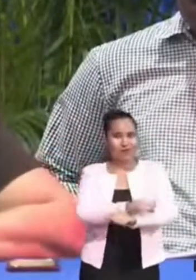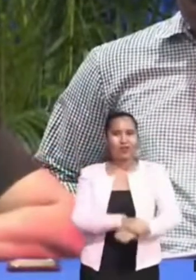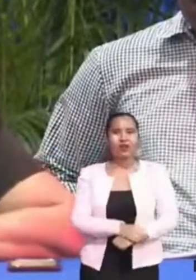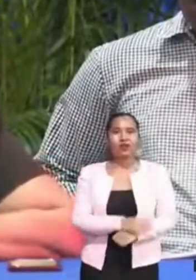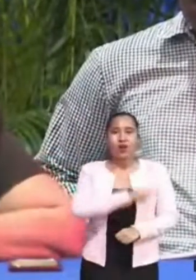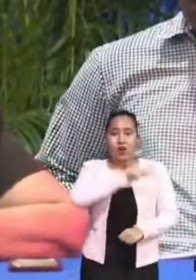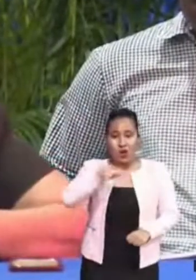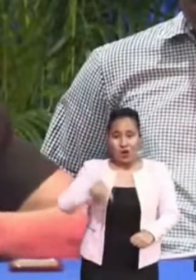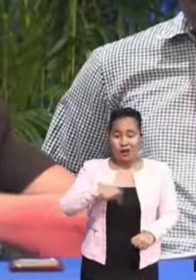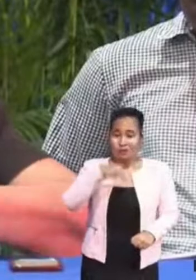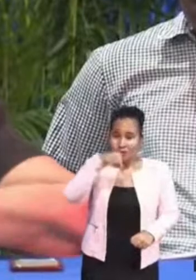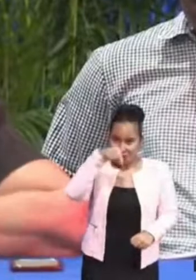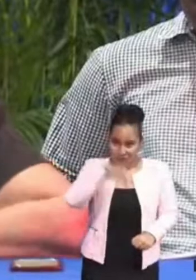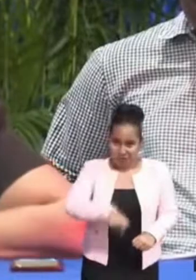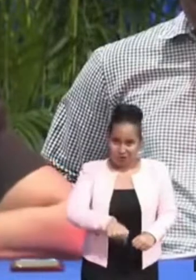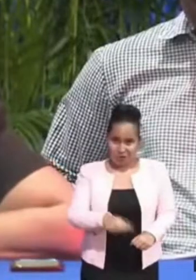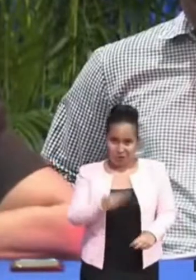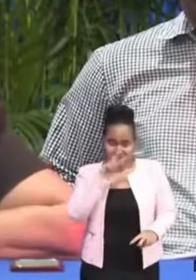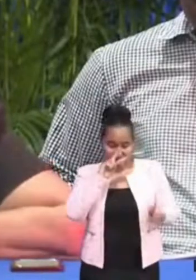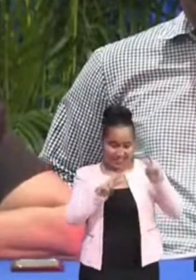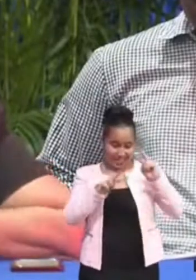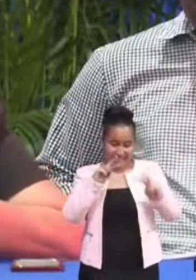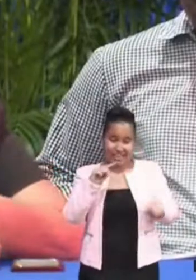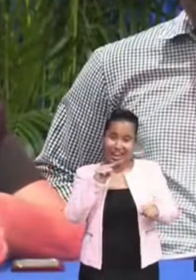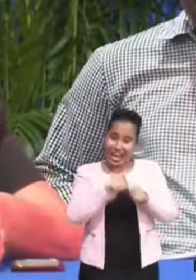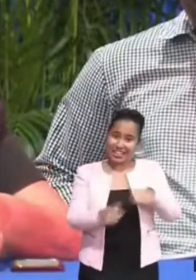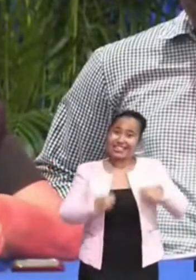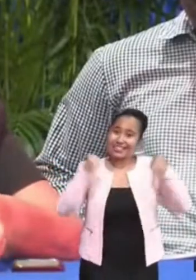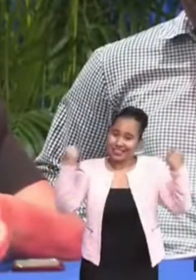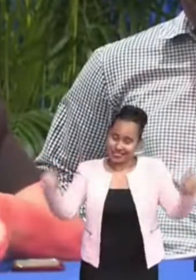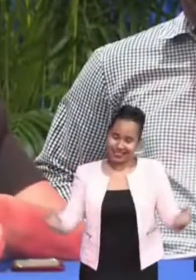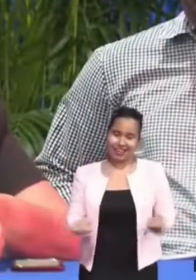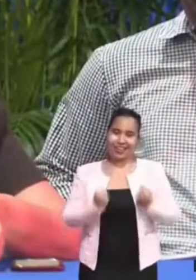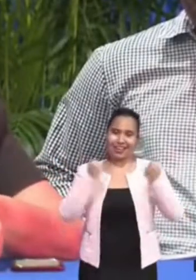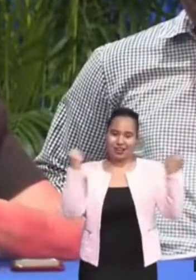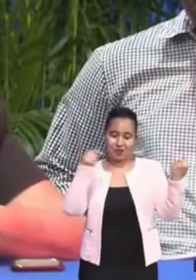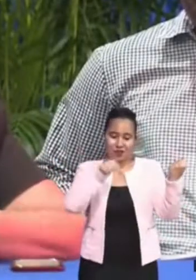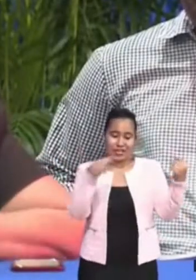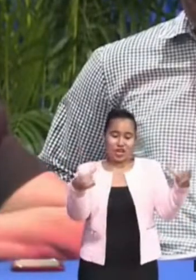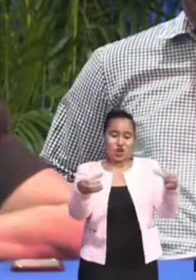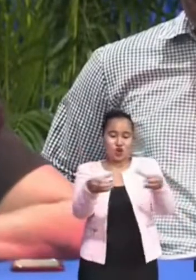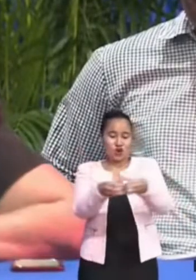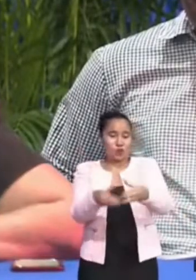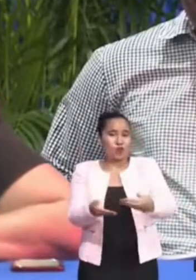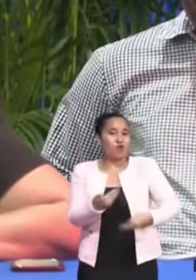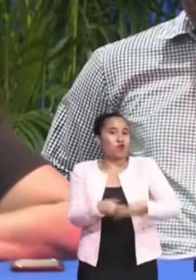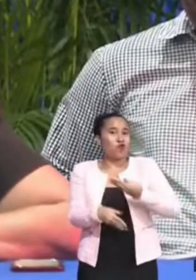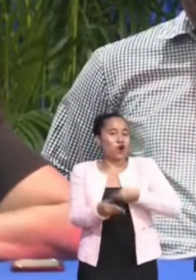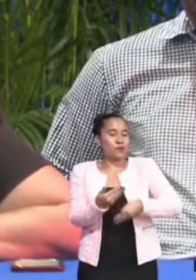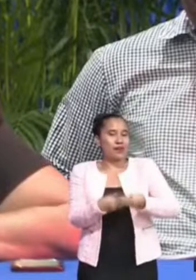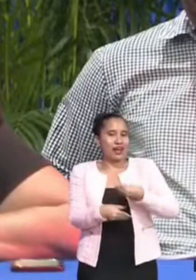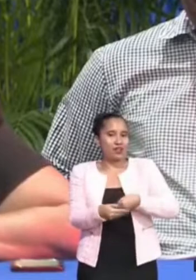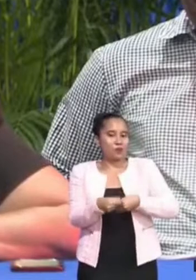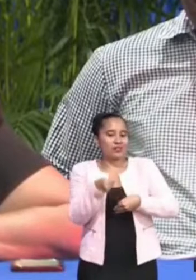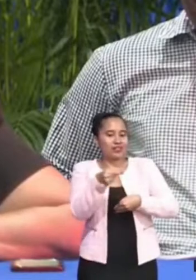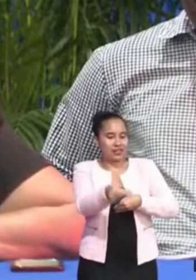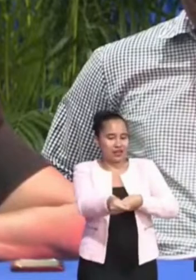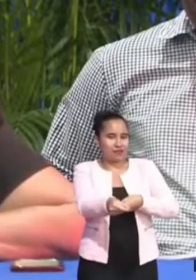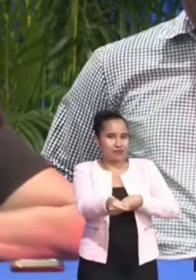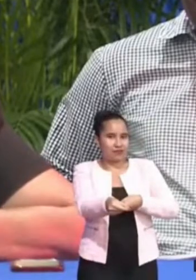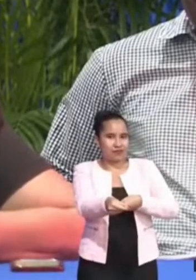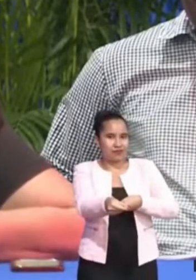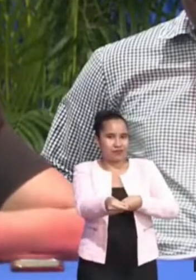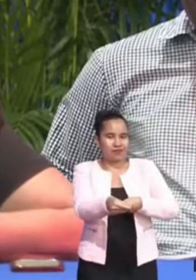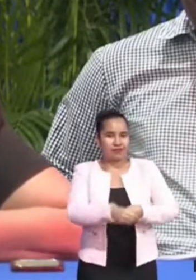in kaart gebracht. Er worden dus nu ook trainingen voor die doelgroep voorbereid.